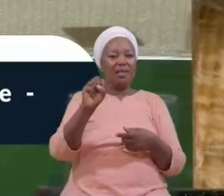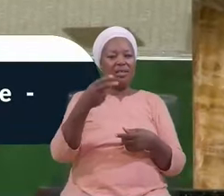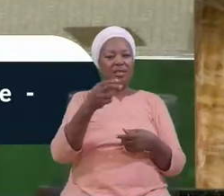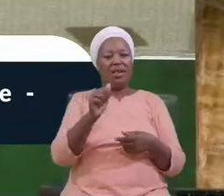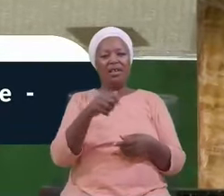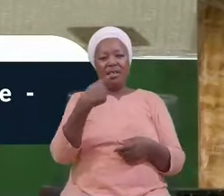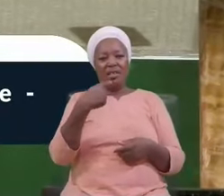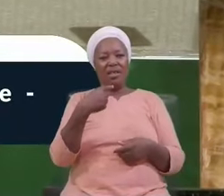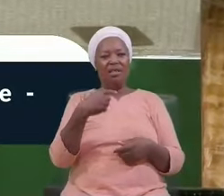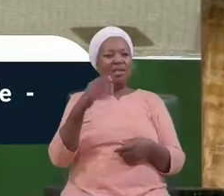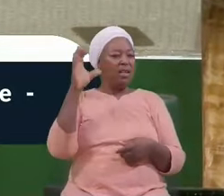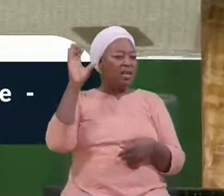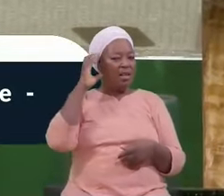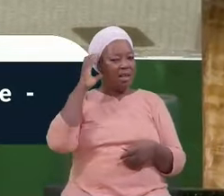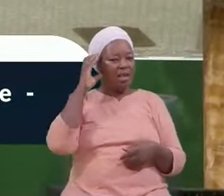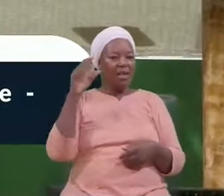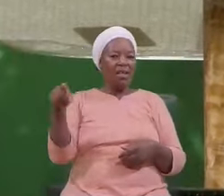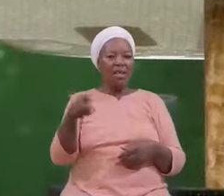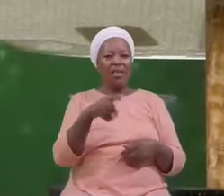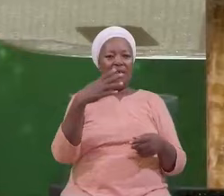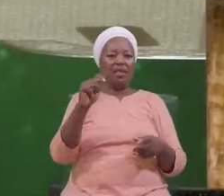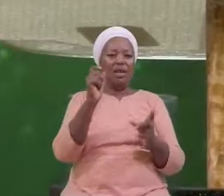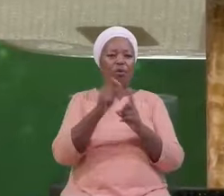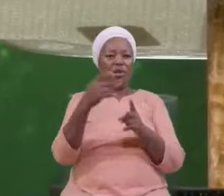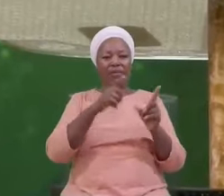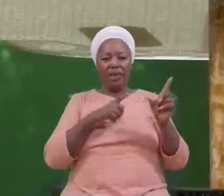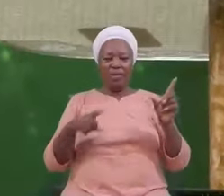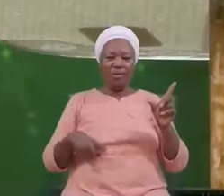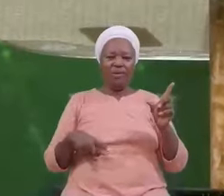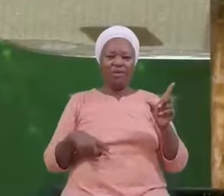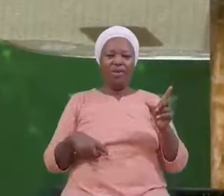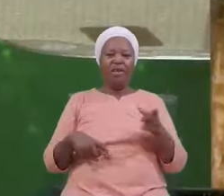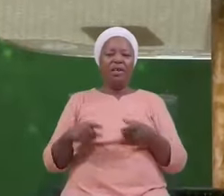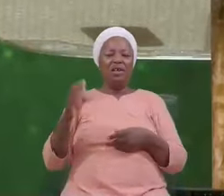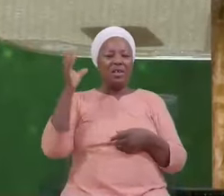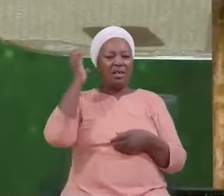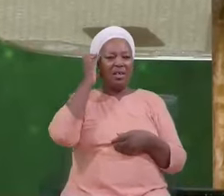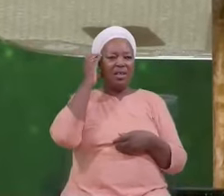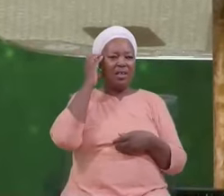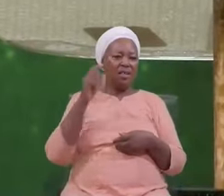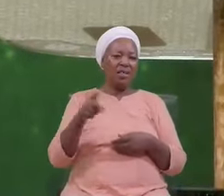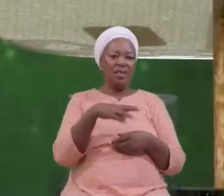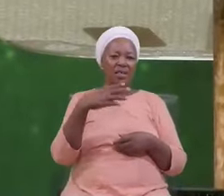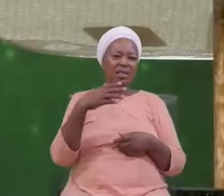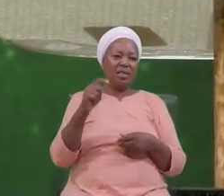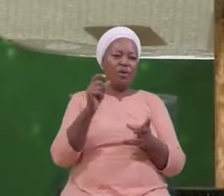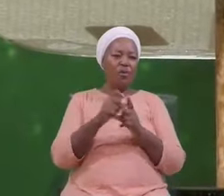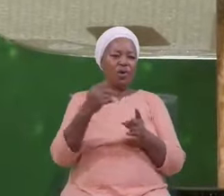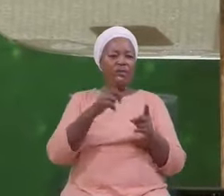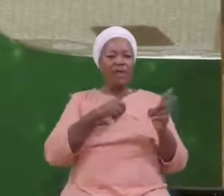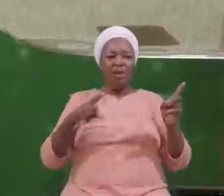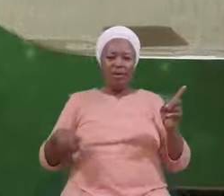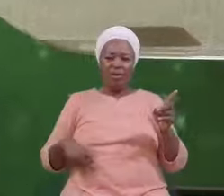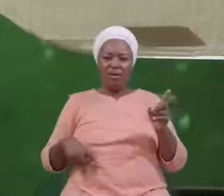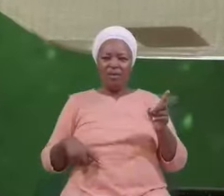écoutez la parole de l'Éternel, écoutez la parole de l'Éternel. Qu'est-ce que je vous